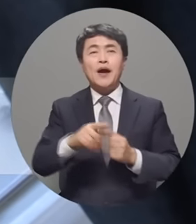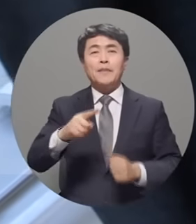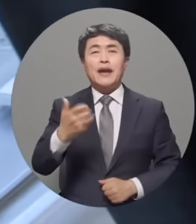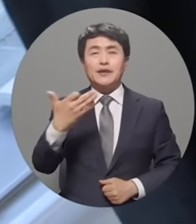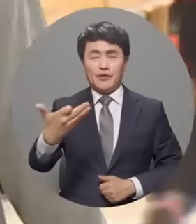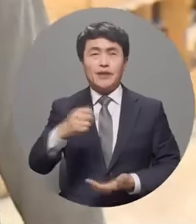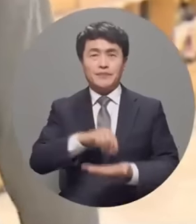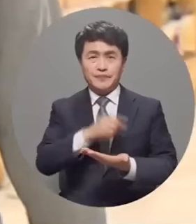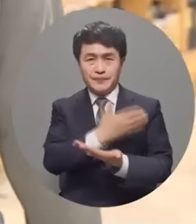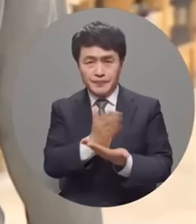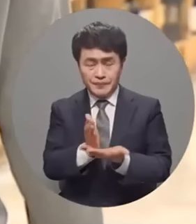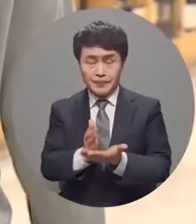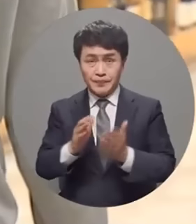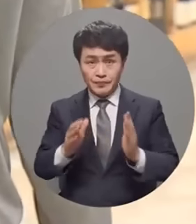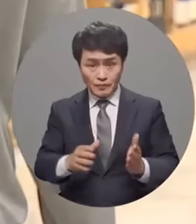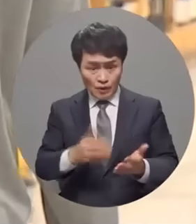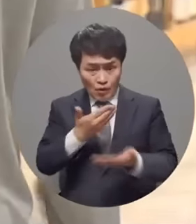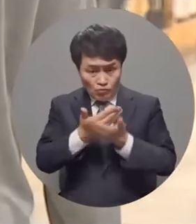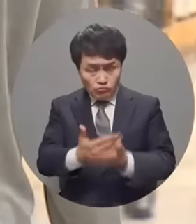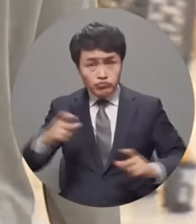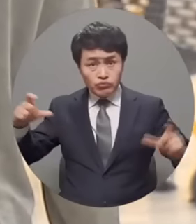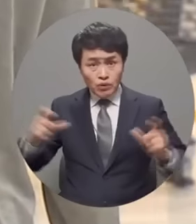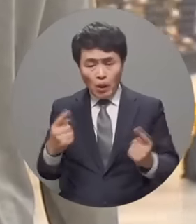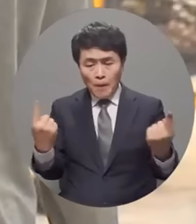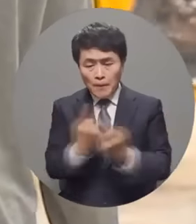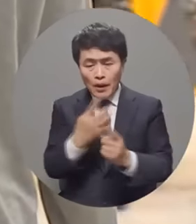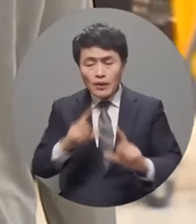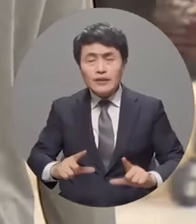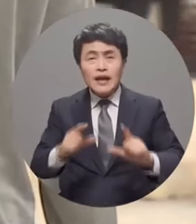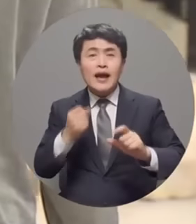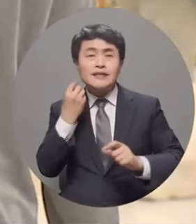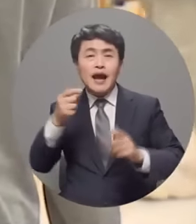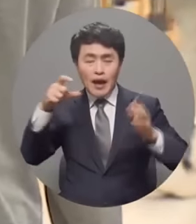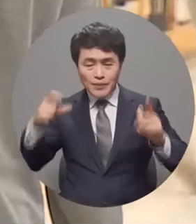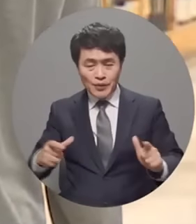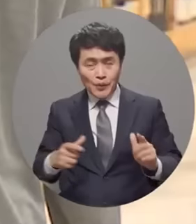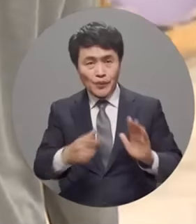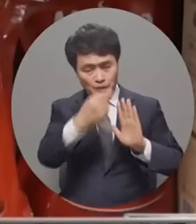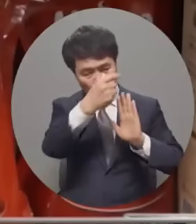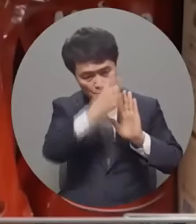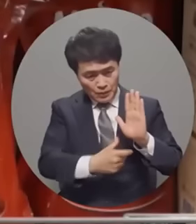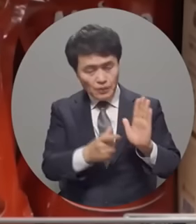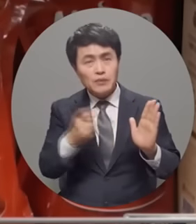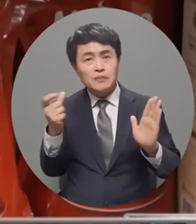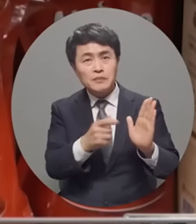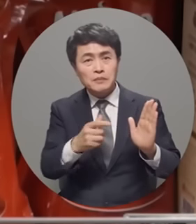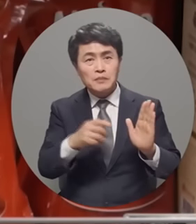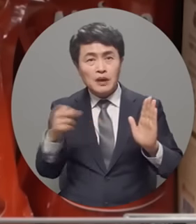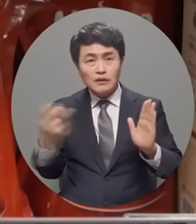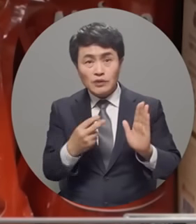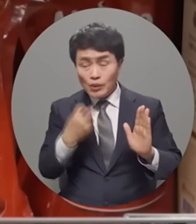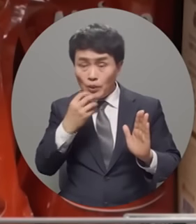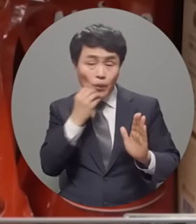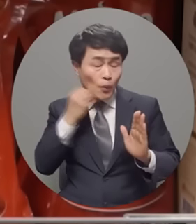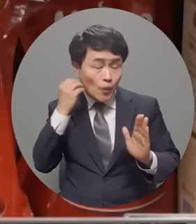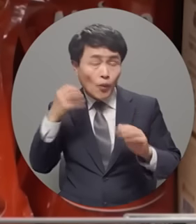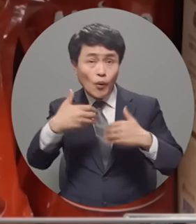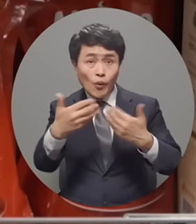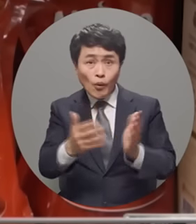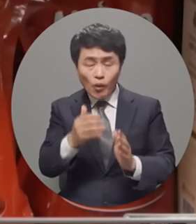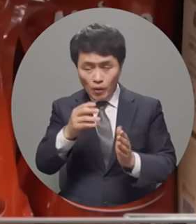119종입니다. 용량을 줄이면 변경된 날로부터 3개월 이상 포장에 표시하거나 제조사 홈페이지 또는